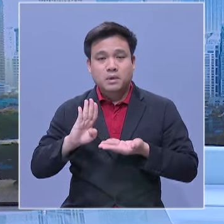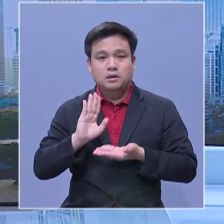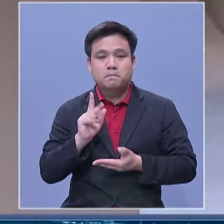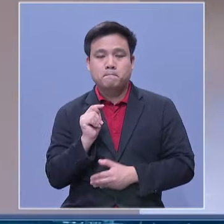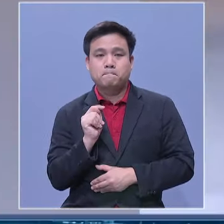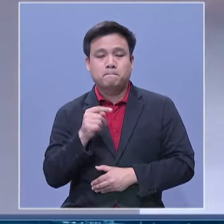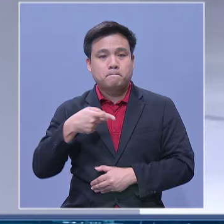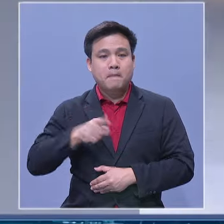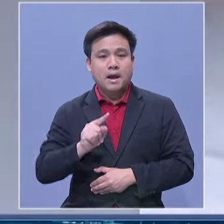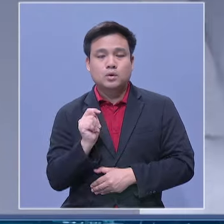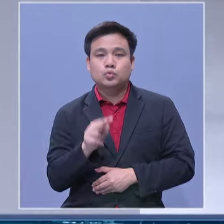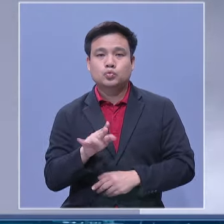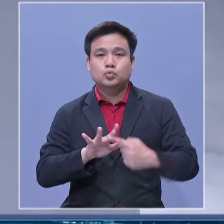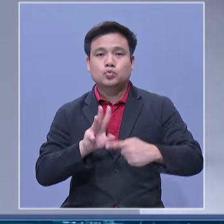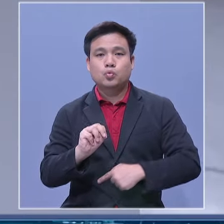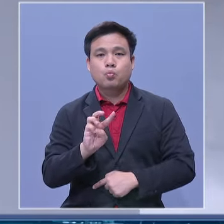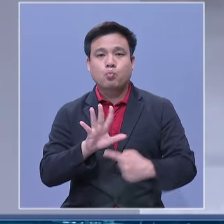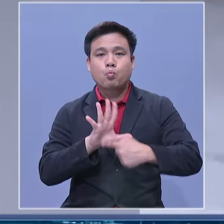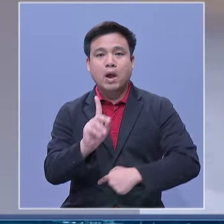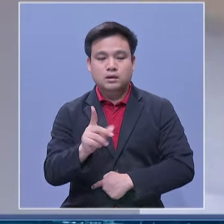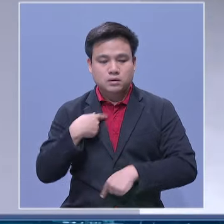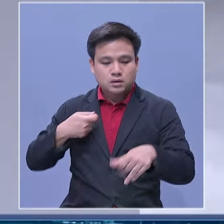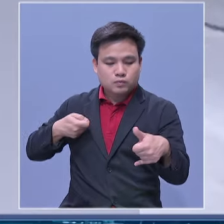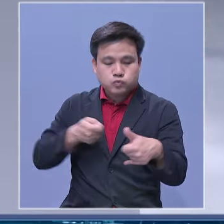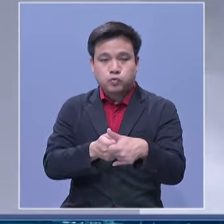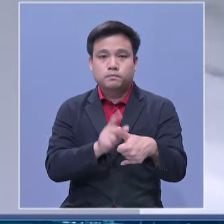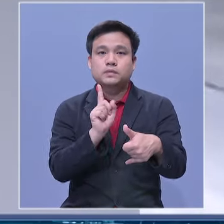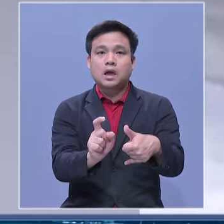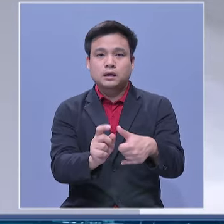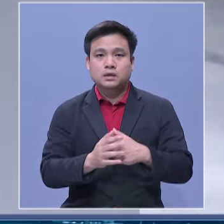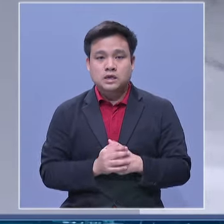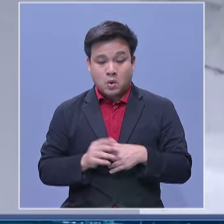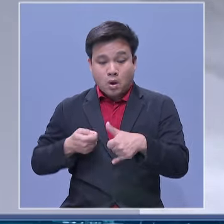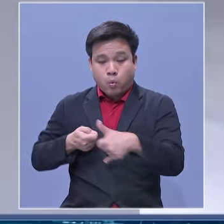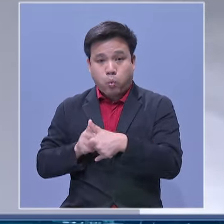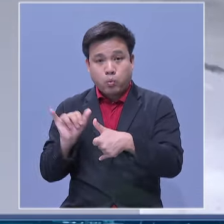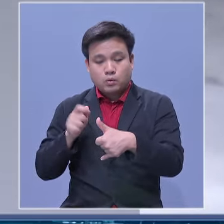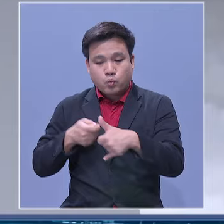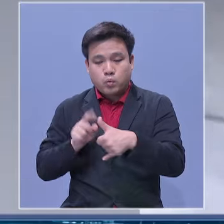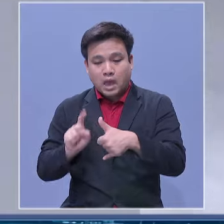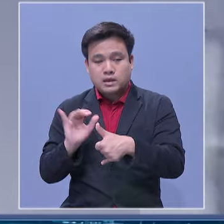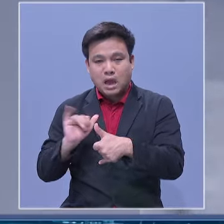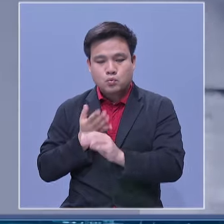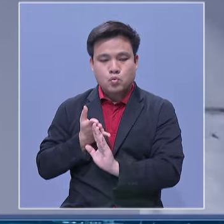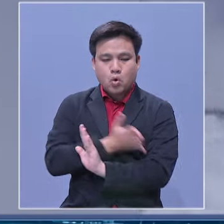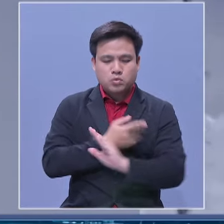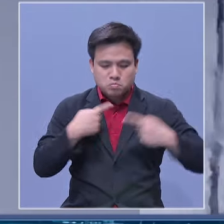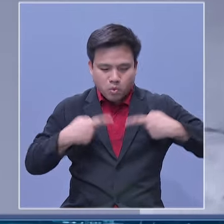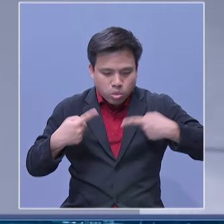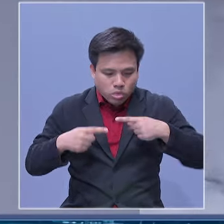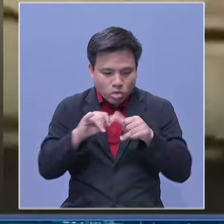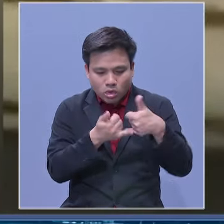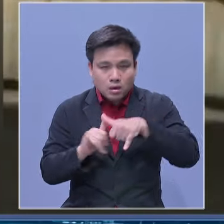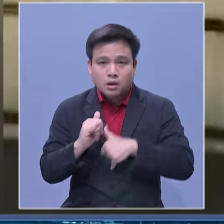นะคะคุณผู้ชมเป็นภาพเหตุการณ์ที่มีการตะลุมบอลก่อนที่จะมีนักศึกษาปทุมวันถูกแทงเสียชีวิตไปดูกันหน่อยว่ามันเกิดอะไรขึ้น